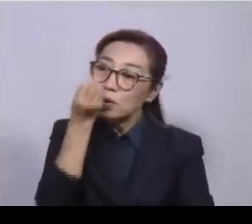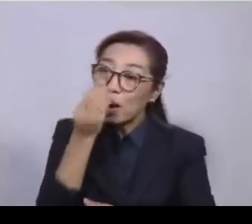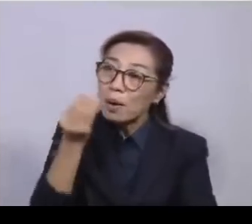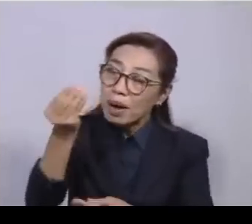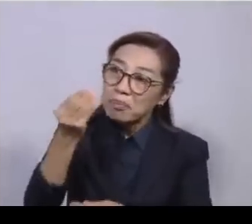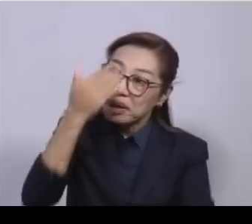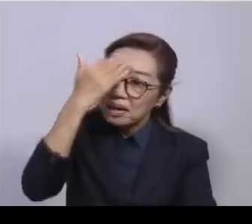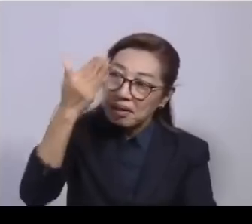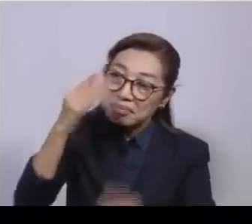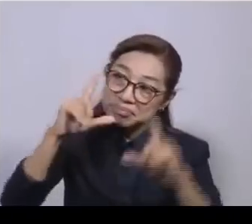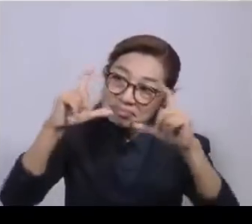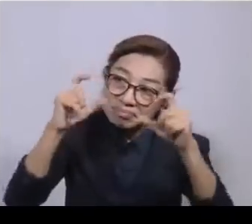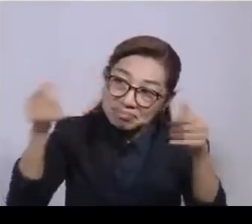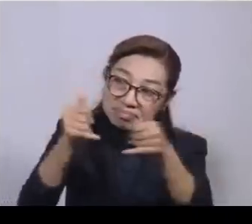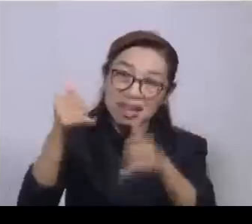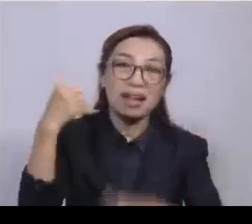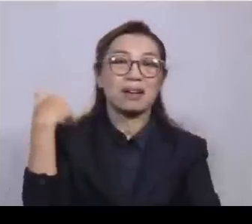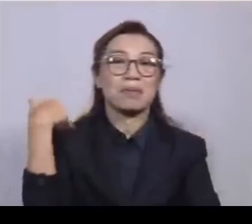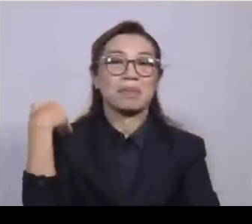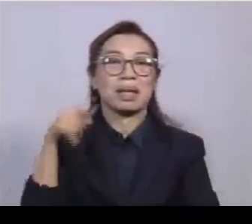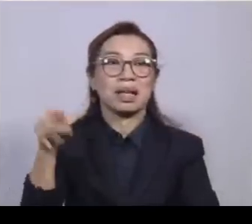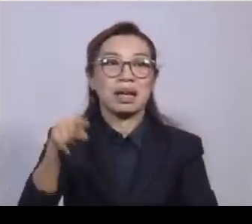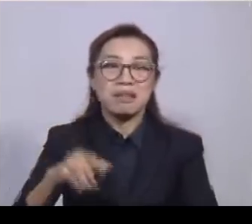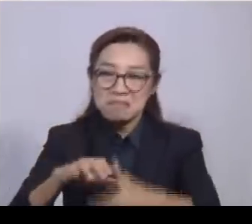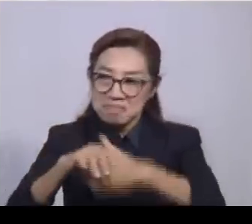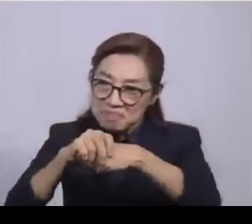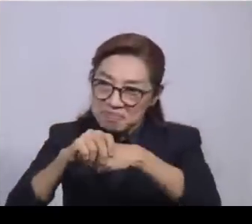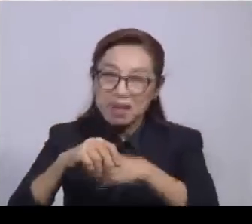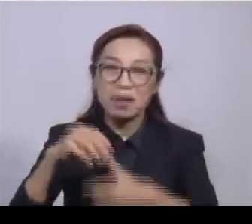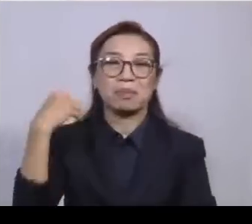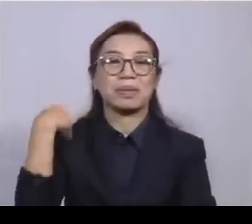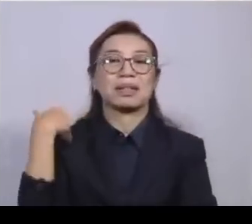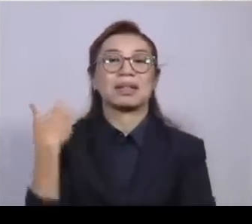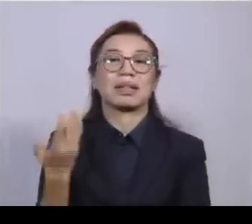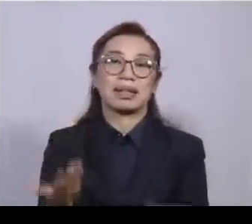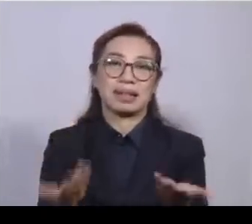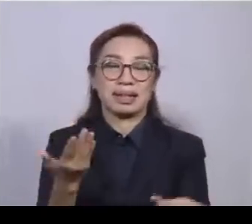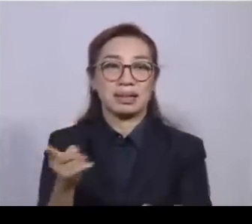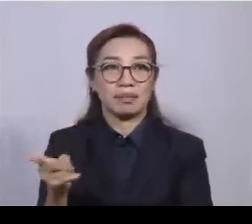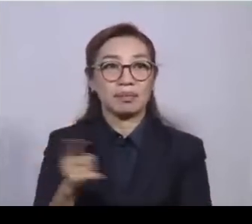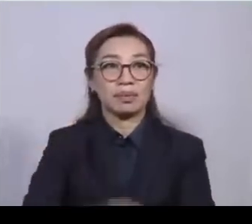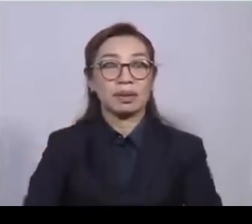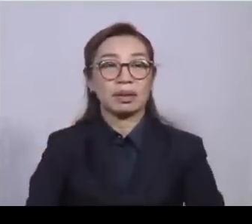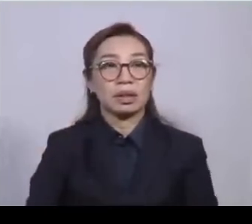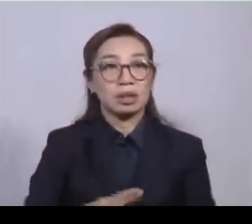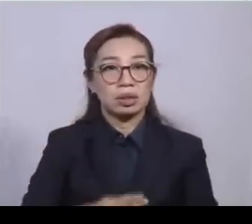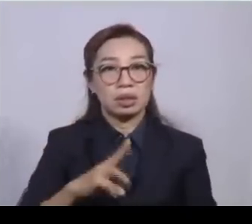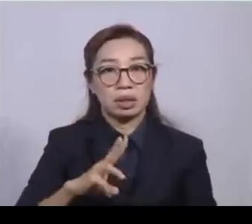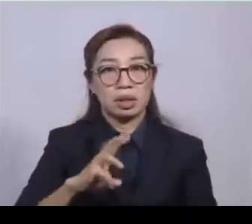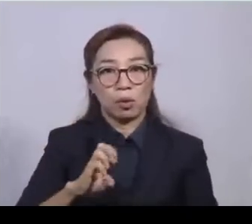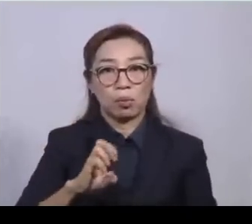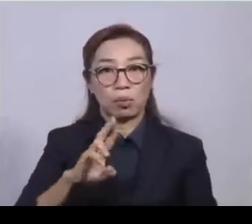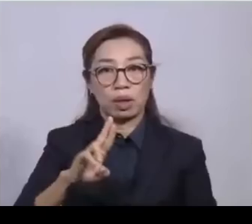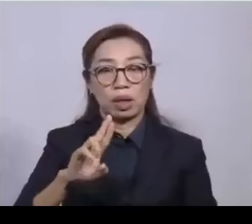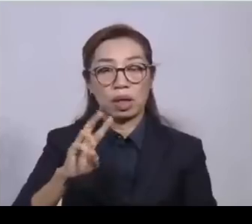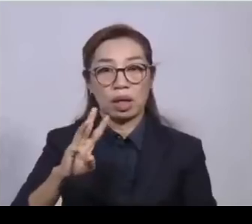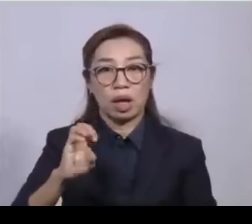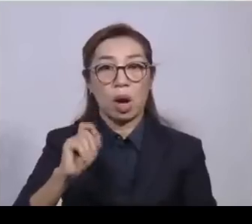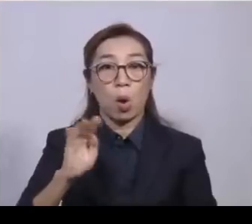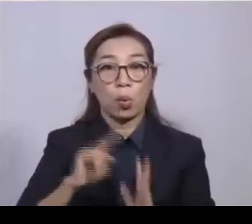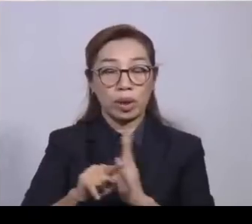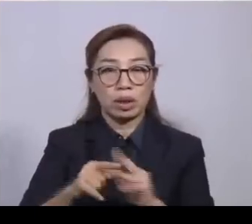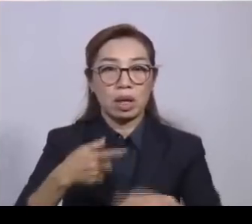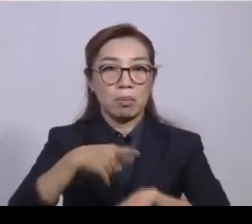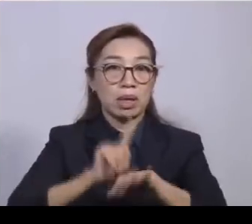มาเซฮายขอถ่ายภาพกันเป็นระยะๆขอเช็คแทนจับมือหน่อยนะคะคุณวีรวิทย์เครือสมบัติค่ะประธาน